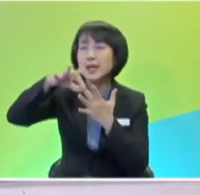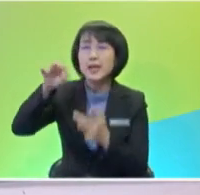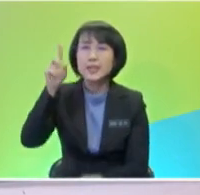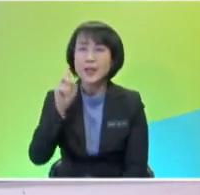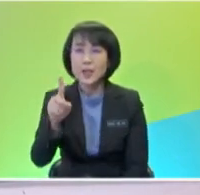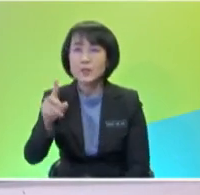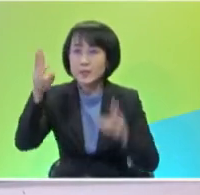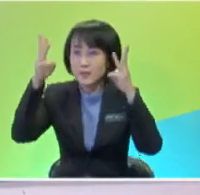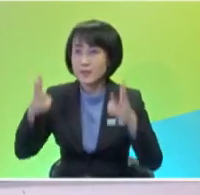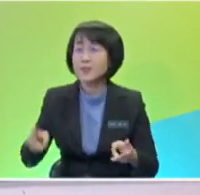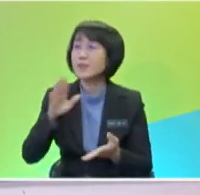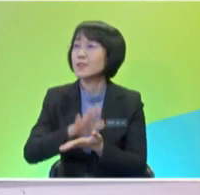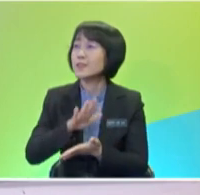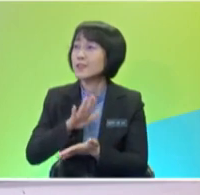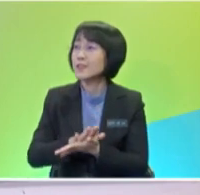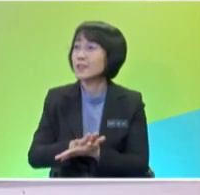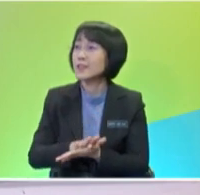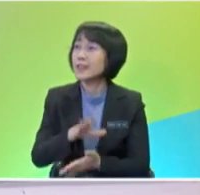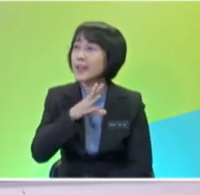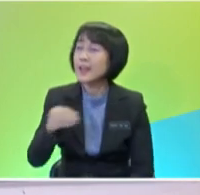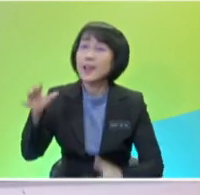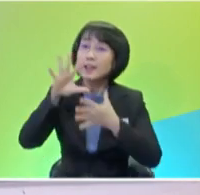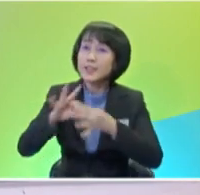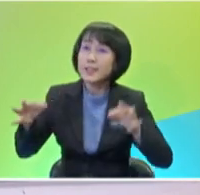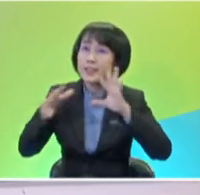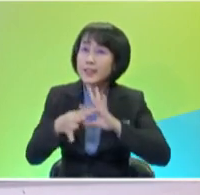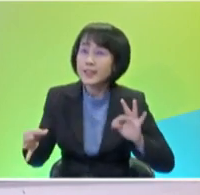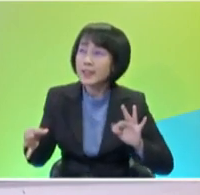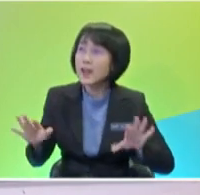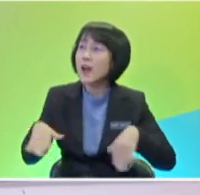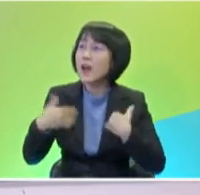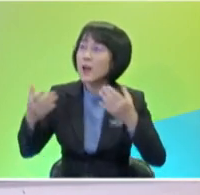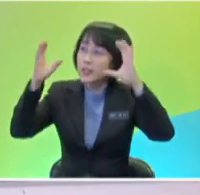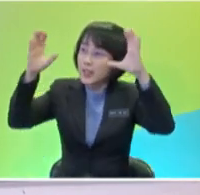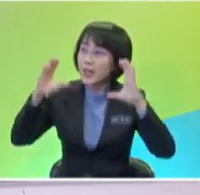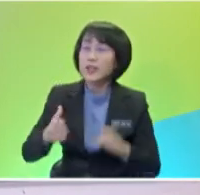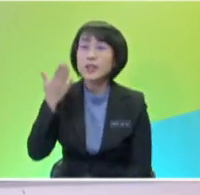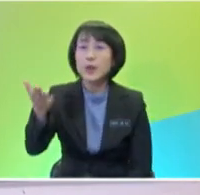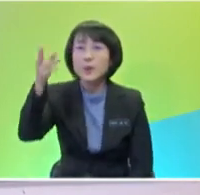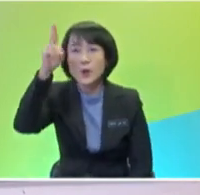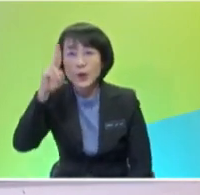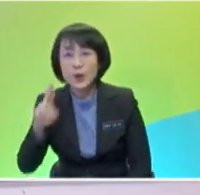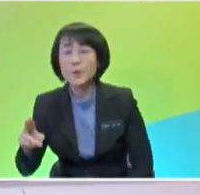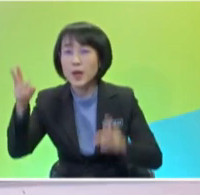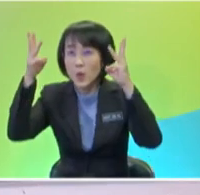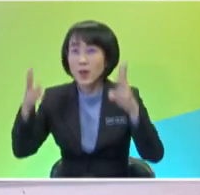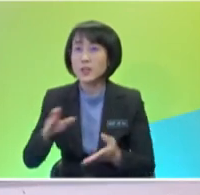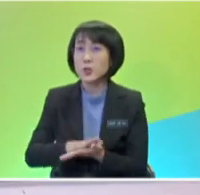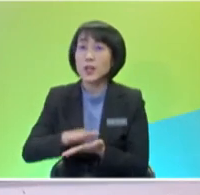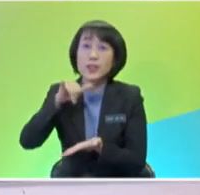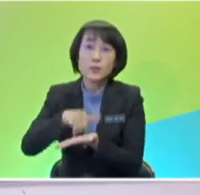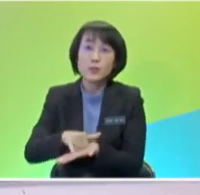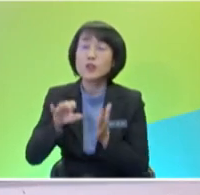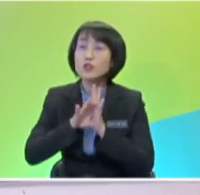warga sekolah dan Ceritakan bagaimana cara kamu menghormati warga sekolah tersebut Contoh